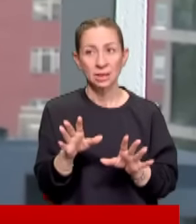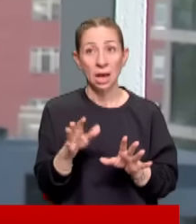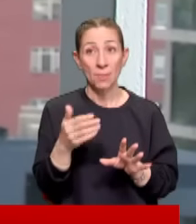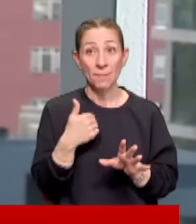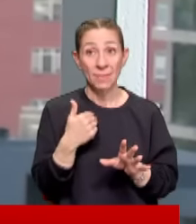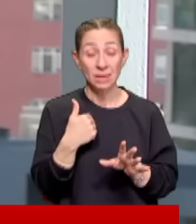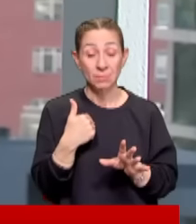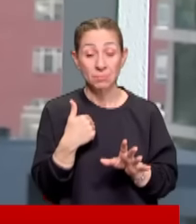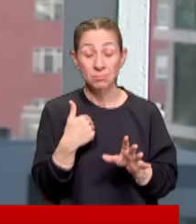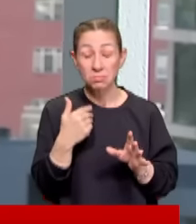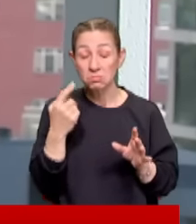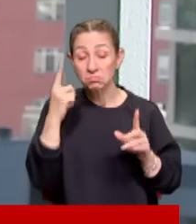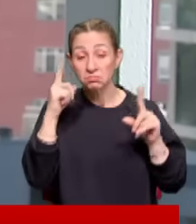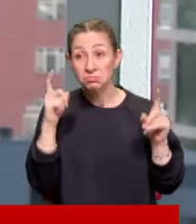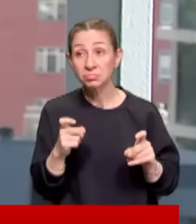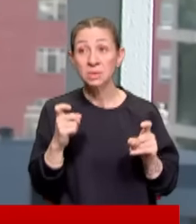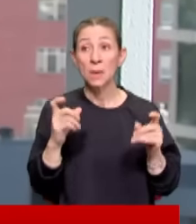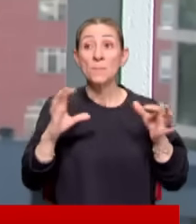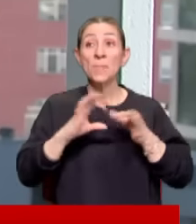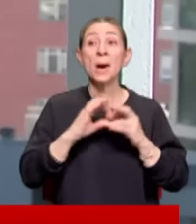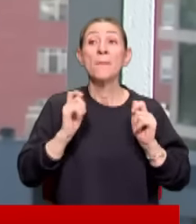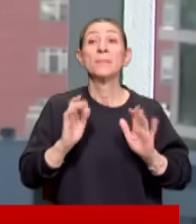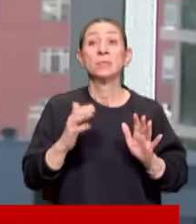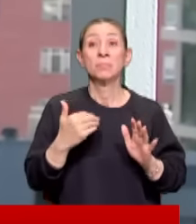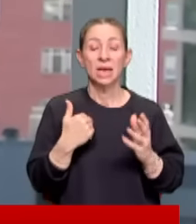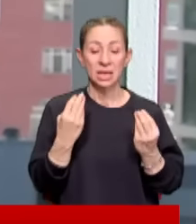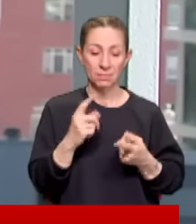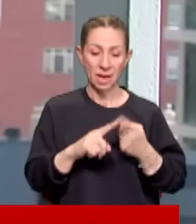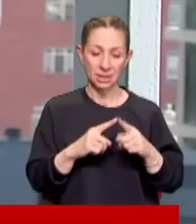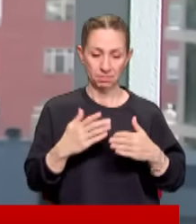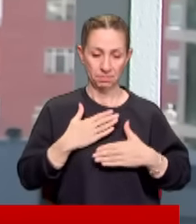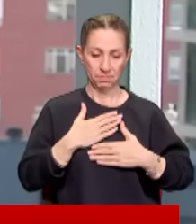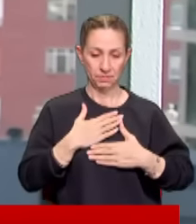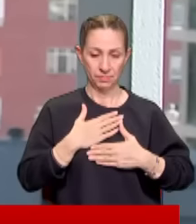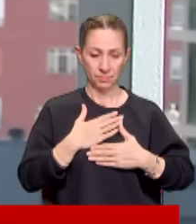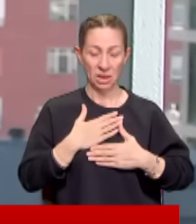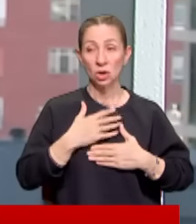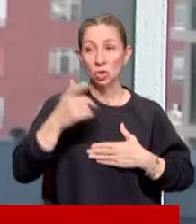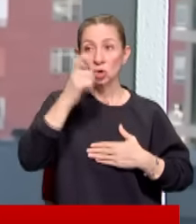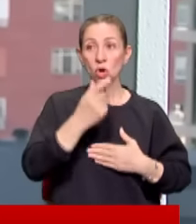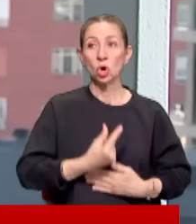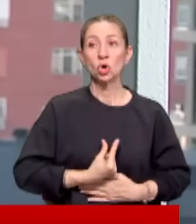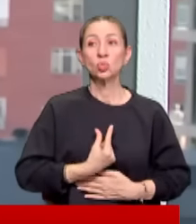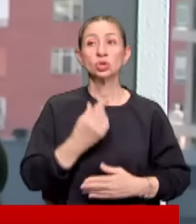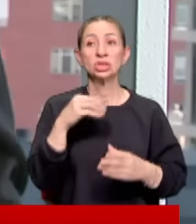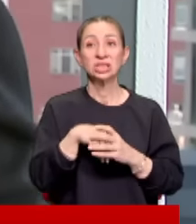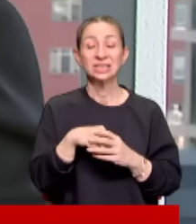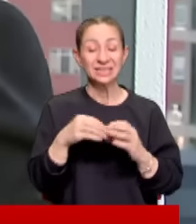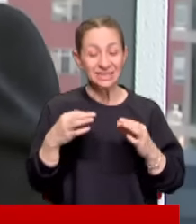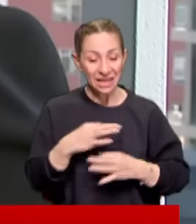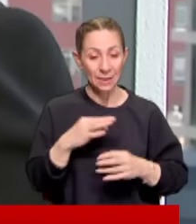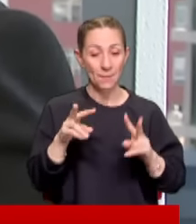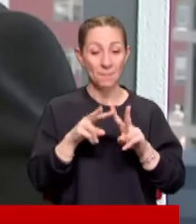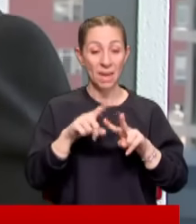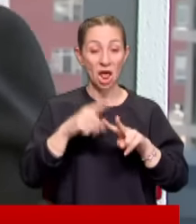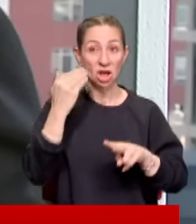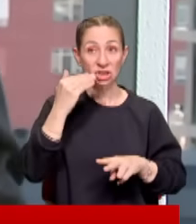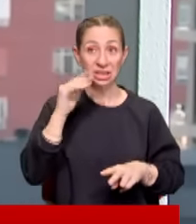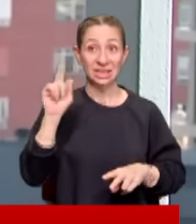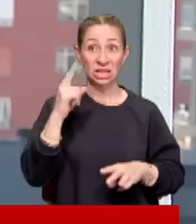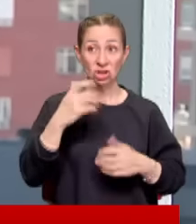benim anlamlandıramadığım ya da örtüşülemediğim durum şu. Ben İyi Parti'yim. Evet. Türkiye'ye umut olmak için Sayın Meral Akşener'in liderliğinde